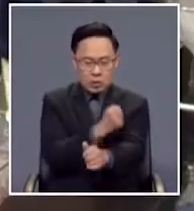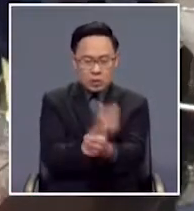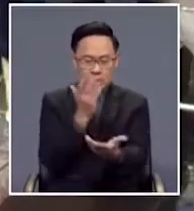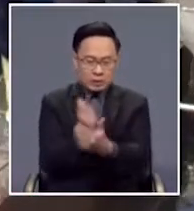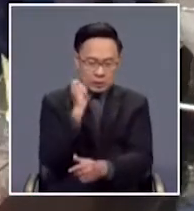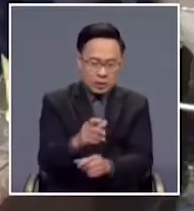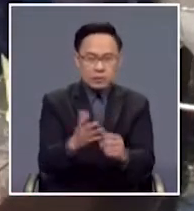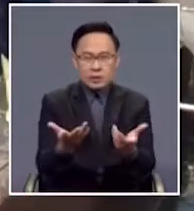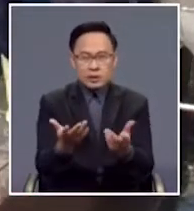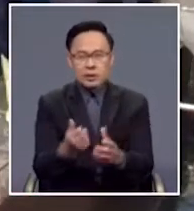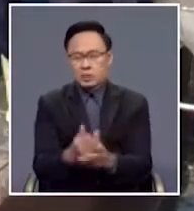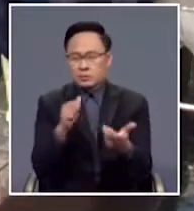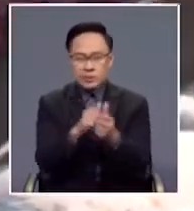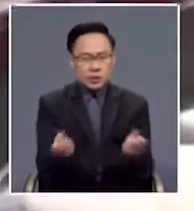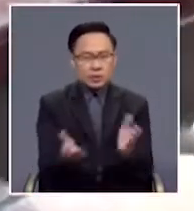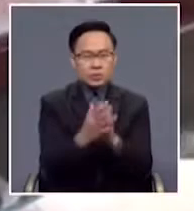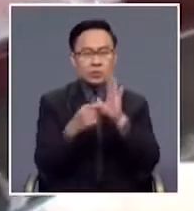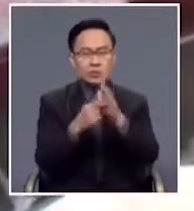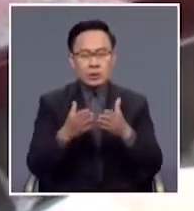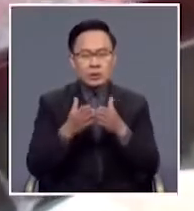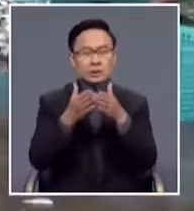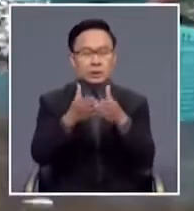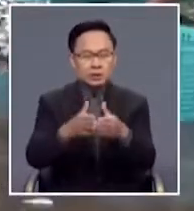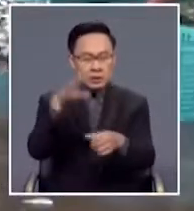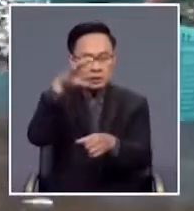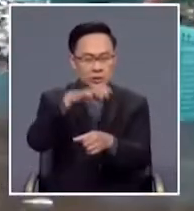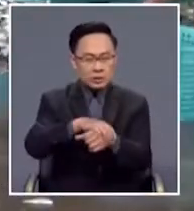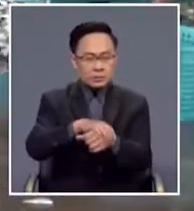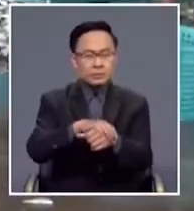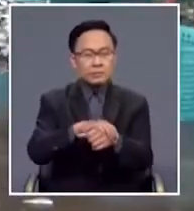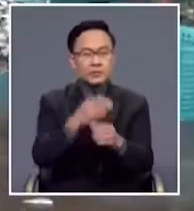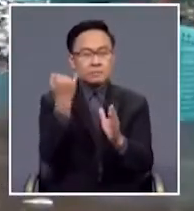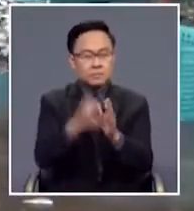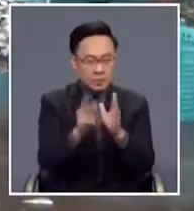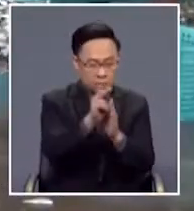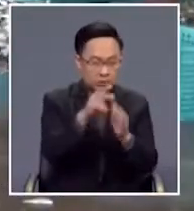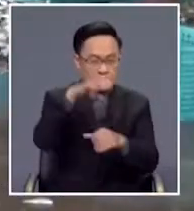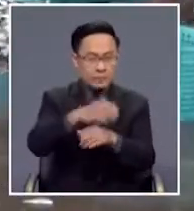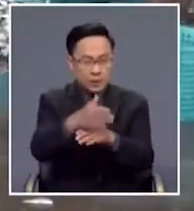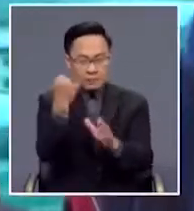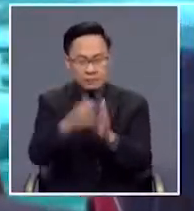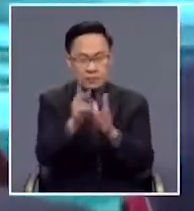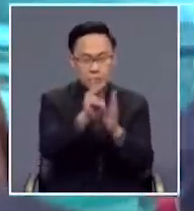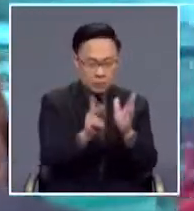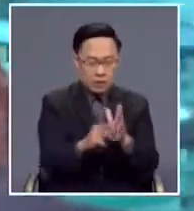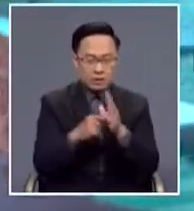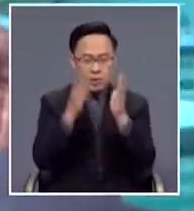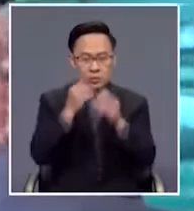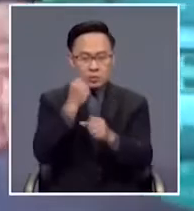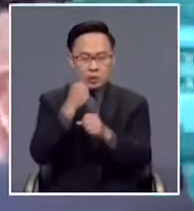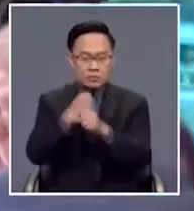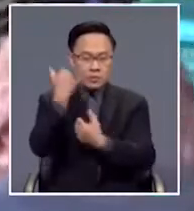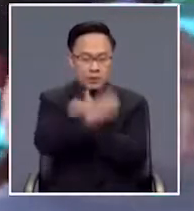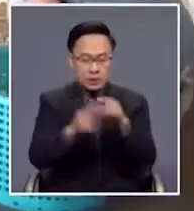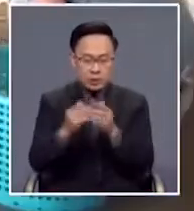หายทางเศรษฐกิจเฉพาะในช่วงการประมงที่ผิดกฎหมายอยู่ที่เชื่อมโยงกับการค้ามนุษย์และแรงงานทาสหากเราไม่ดำเนินการแก้ไข